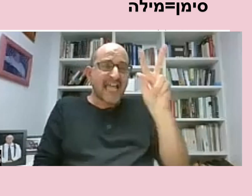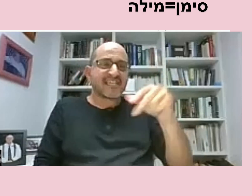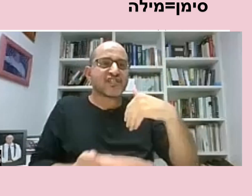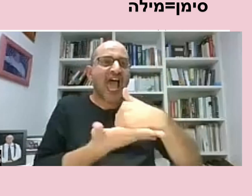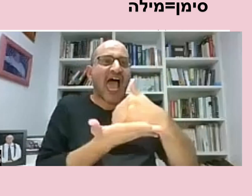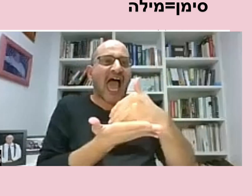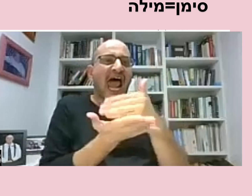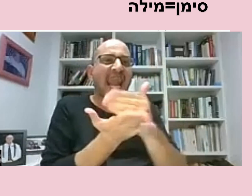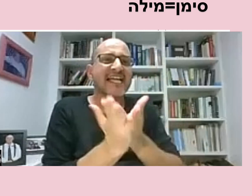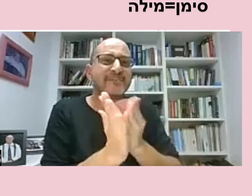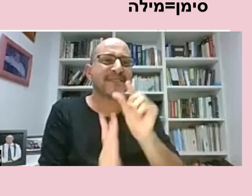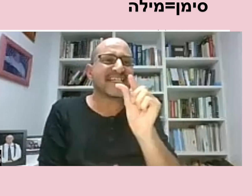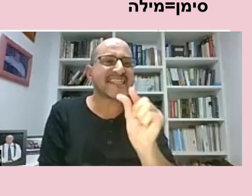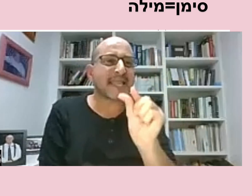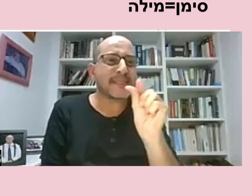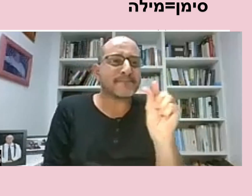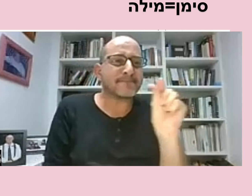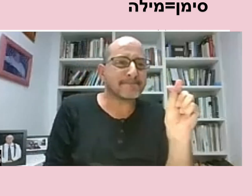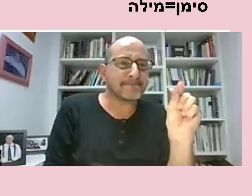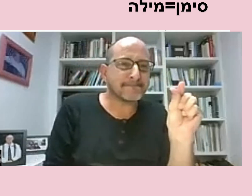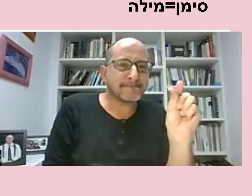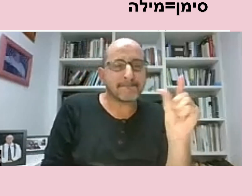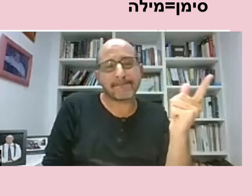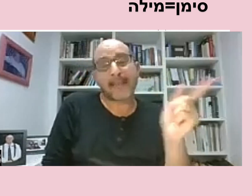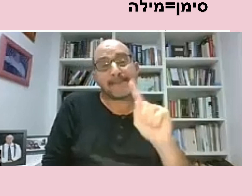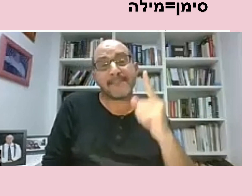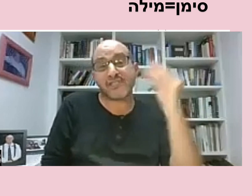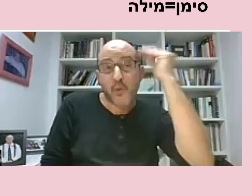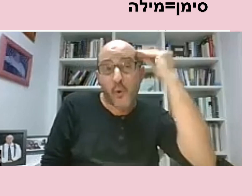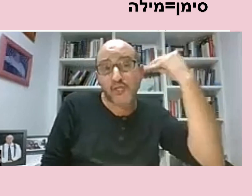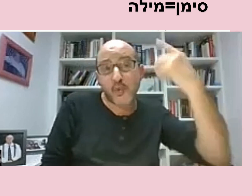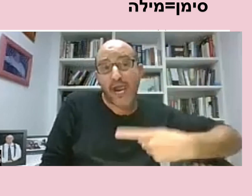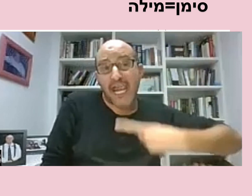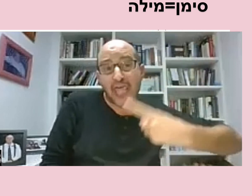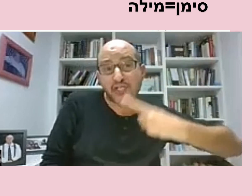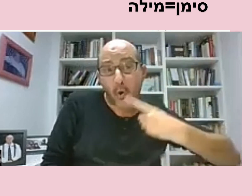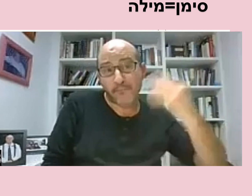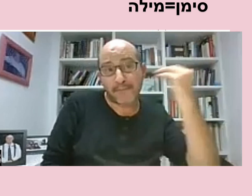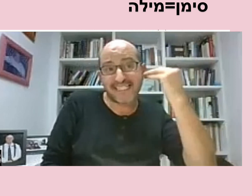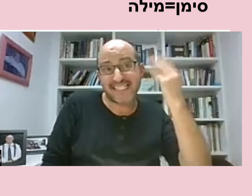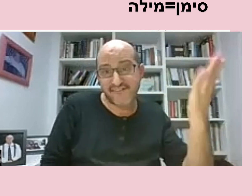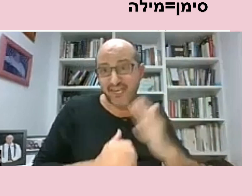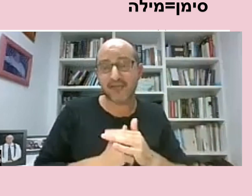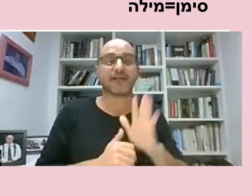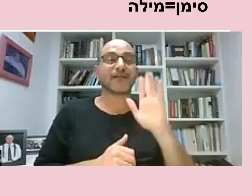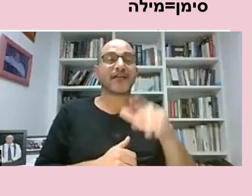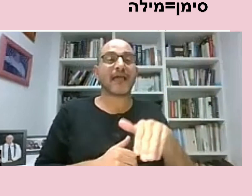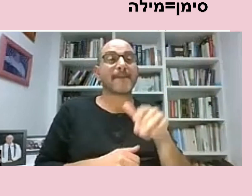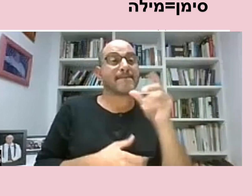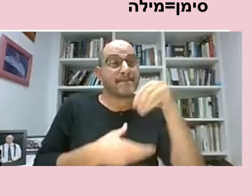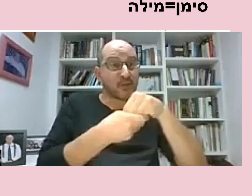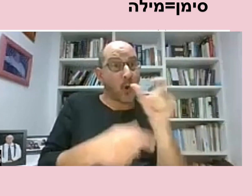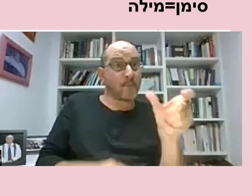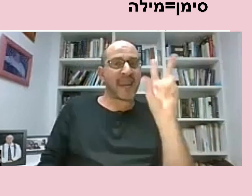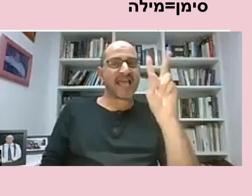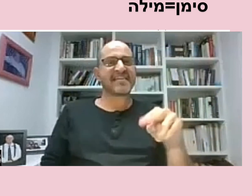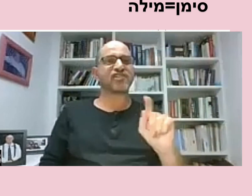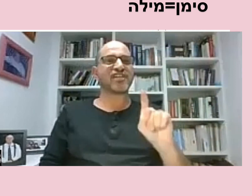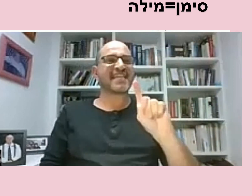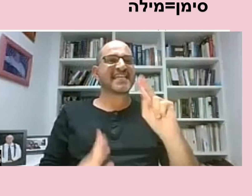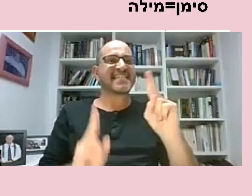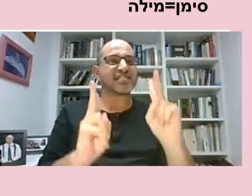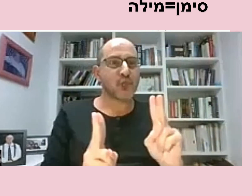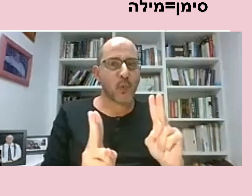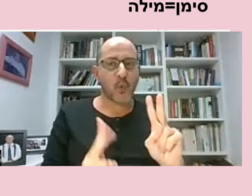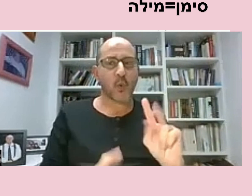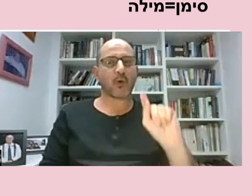מבינים שבתוכן יש חלקים קטנים של זה. מי שזוכר שיעורי לשון בבית ספר מזמן, אז בתוך